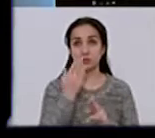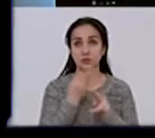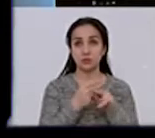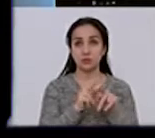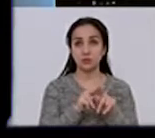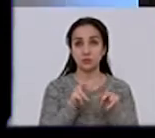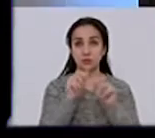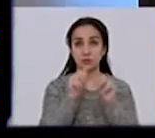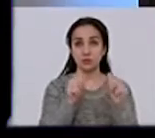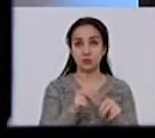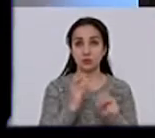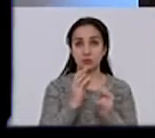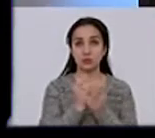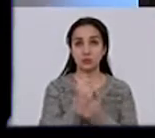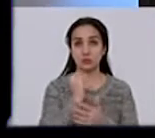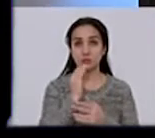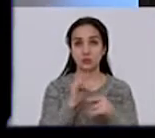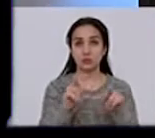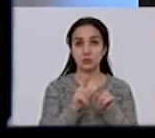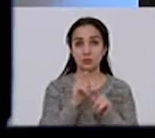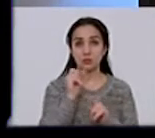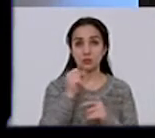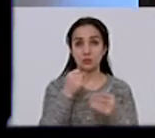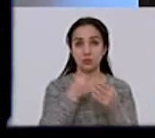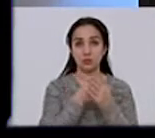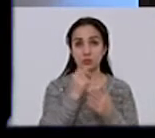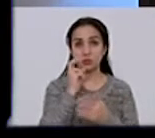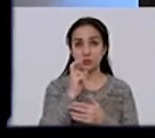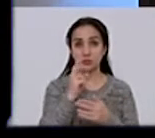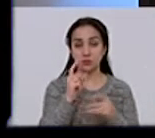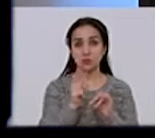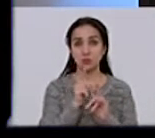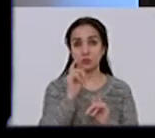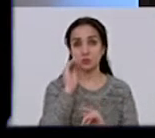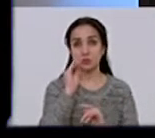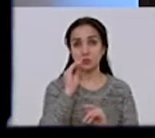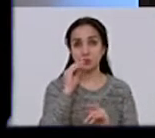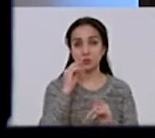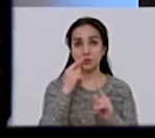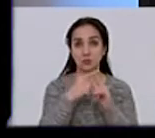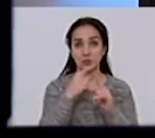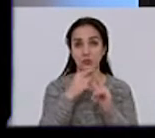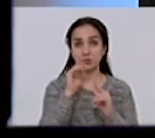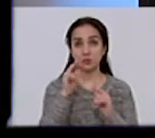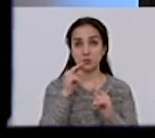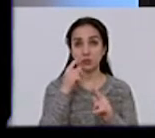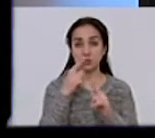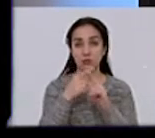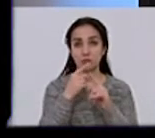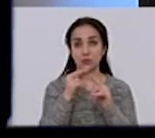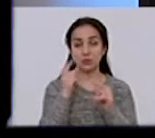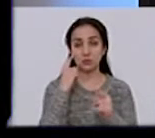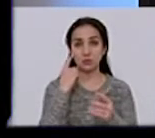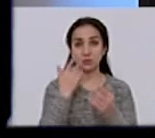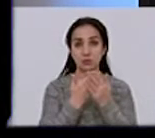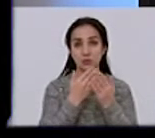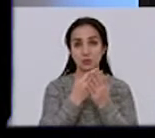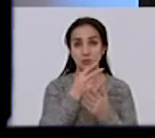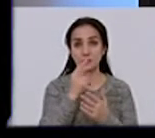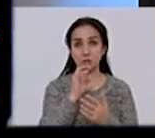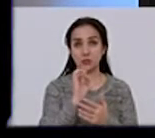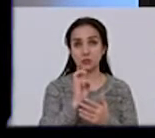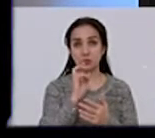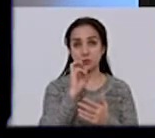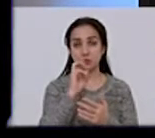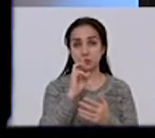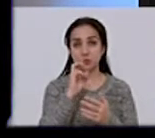formüle hasıl kılamız. Demek A'dan B geçe fx dx takriben teng boladı. B minus A